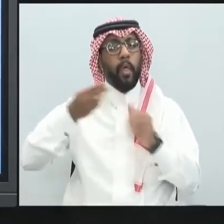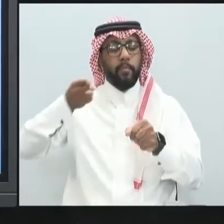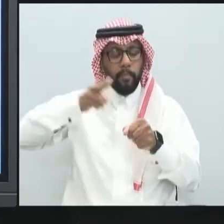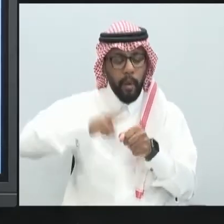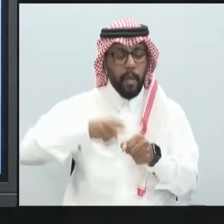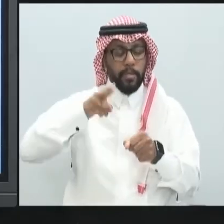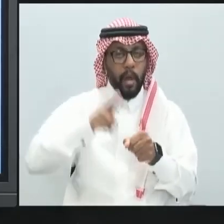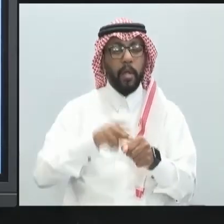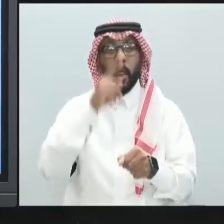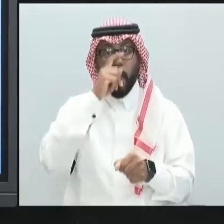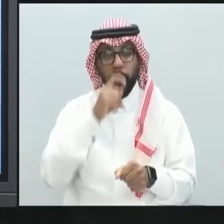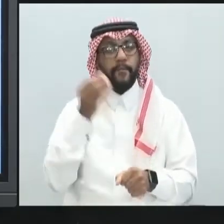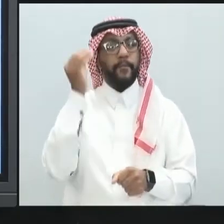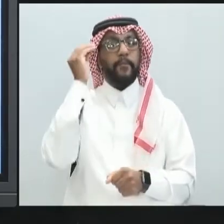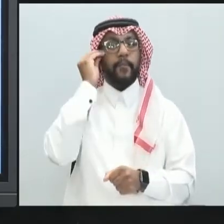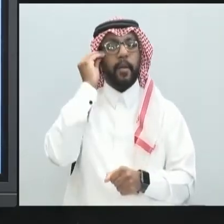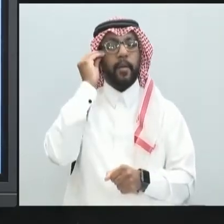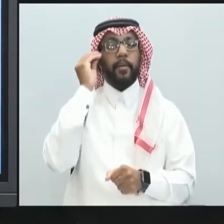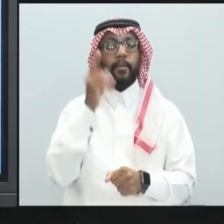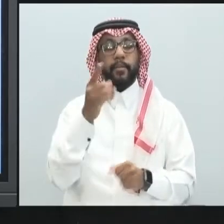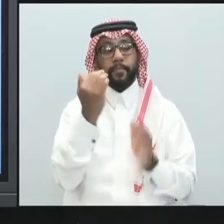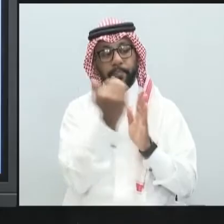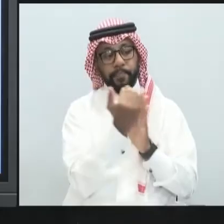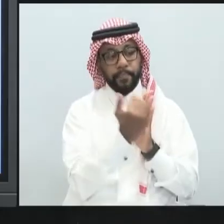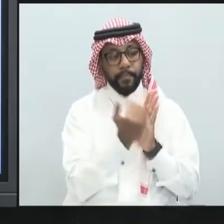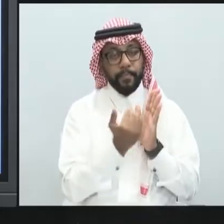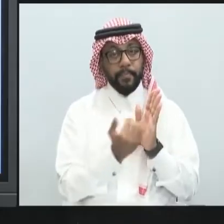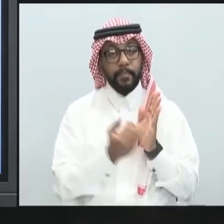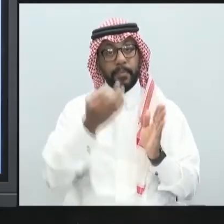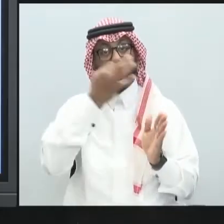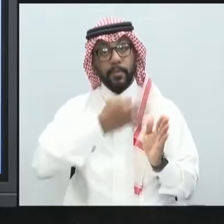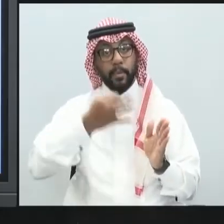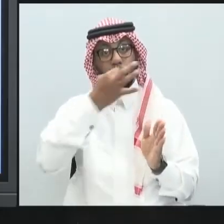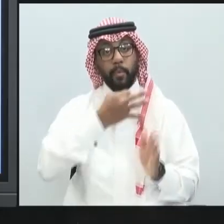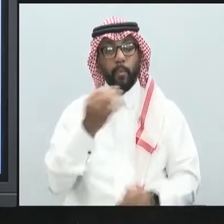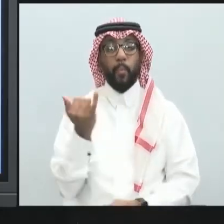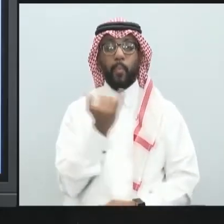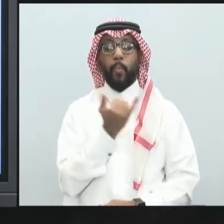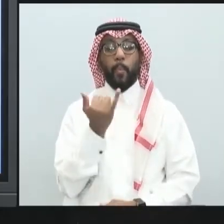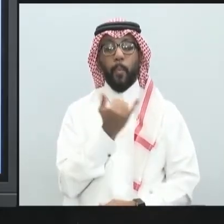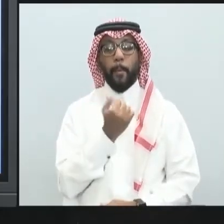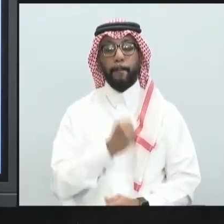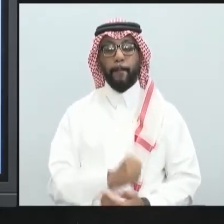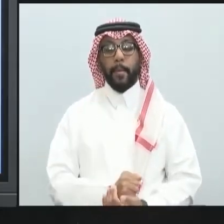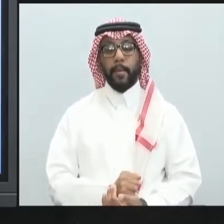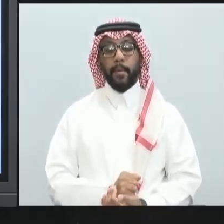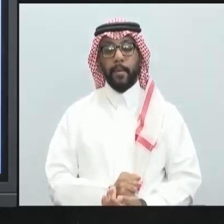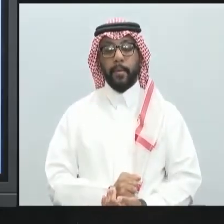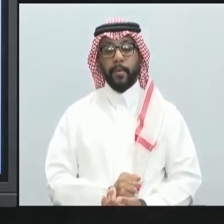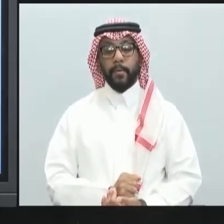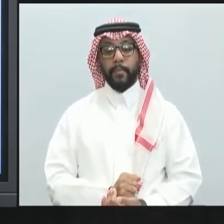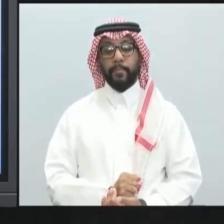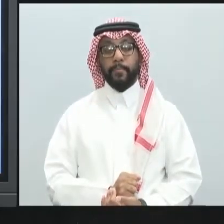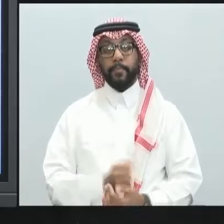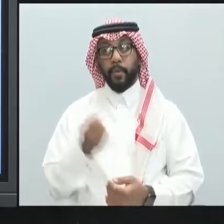الخطوات الخمس استراتيجيه قرائيه مهمه سبق وان درسنا